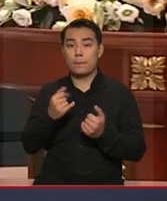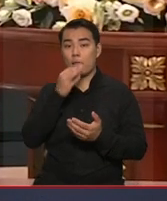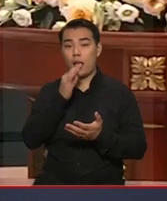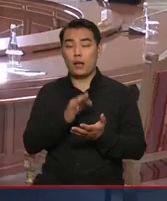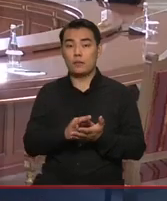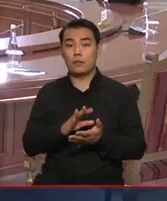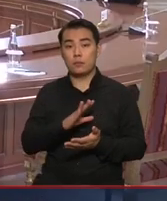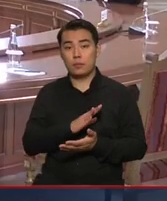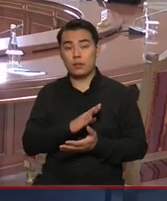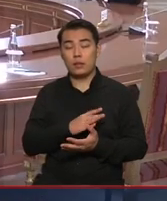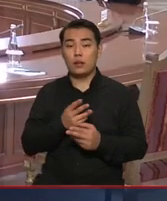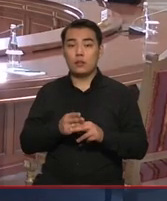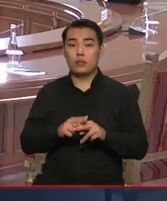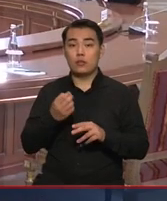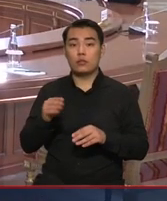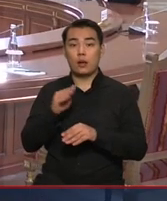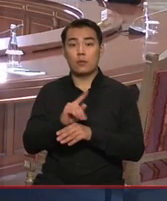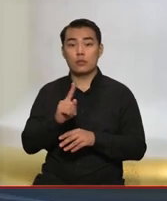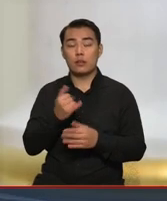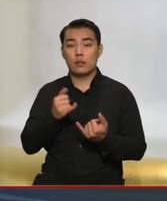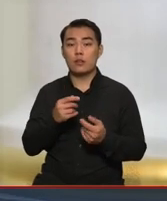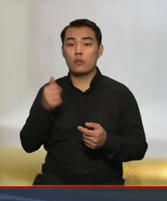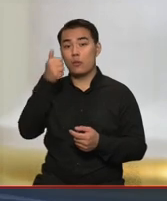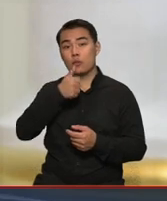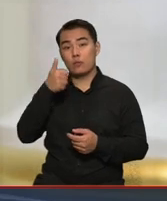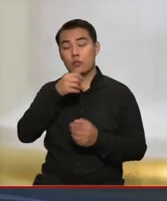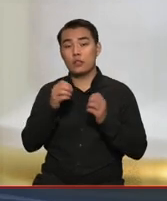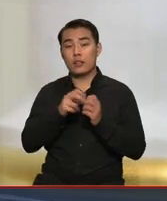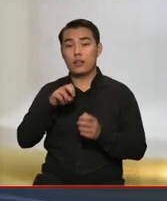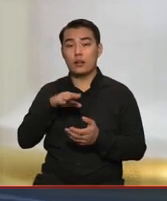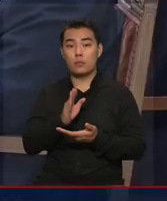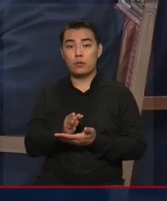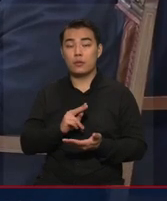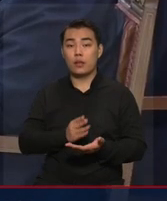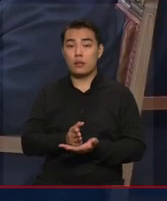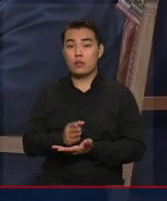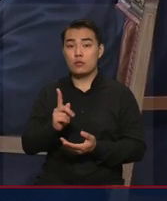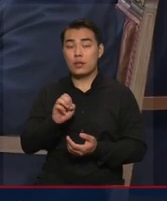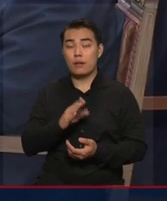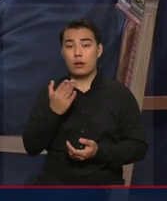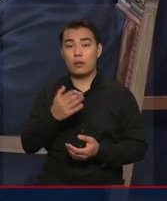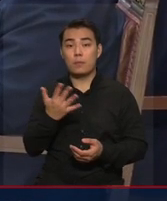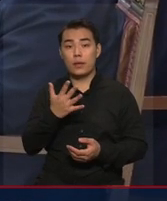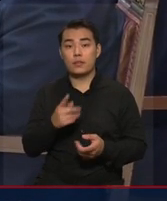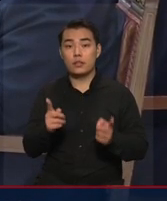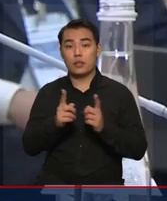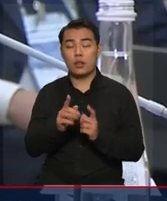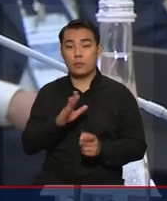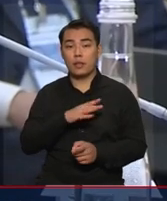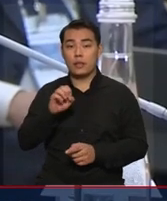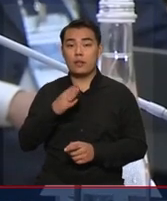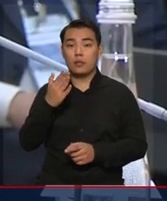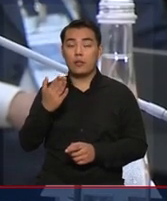жауапкершілік танытты ма. Айтпақшы, сол кезде одаққа 10 жыл толады. Айтулы датаға орай бірінші күні тек Еуразиялық бестік кездесті.